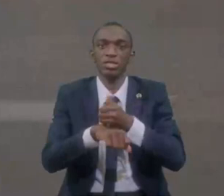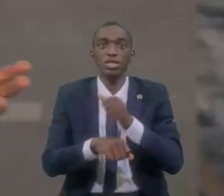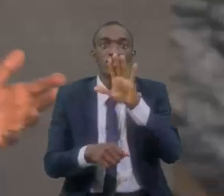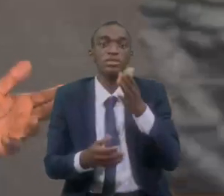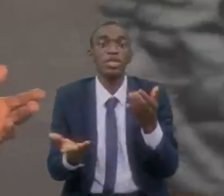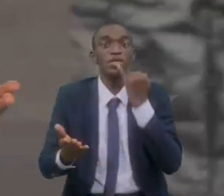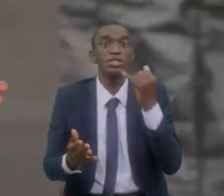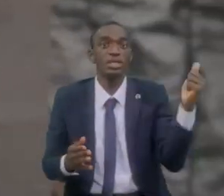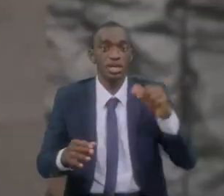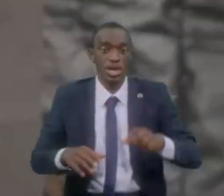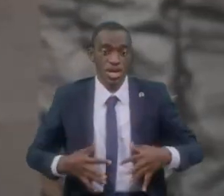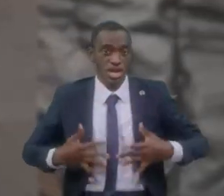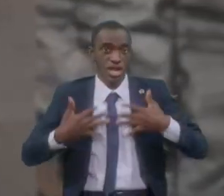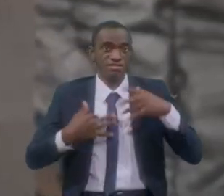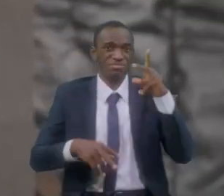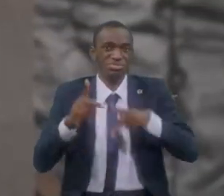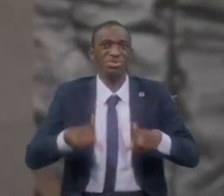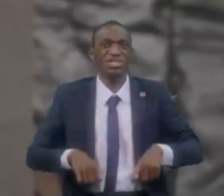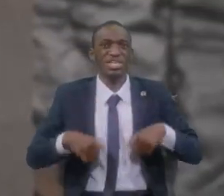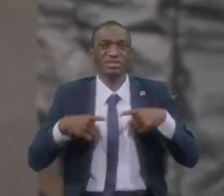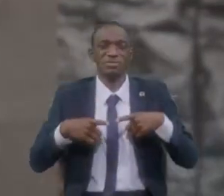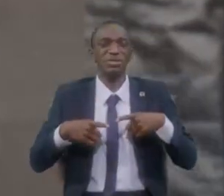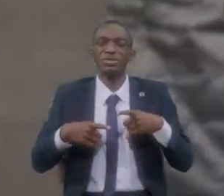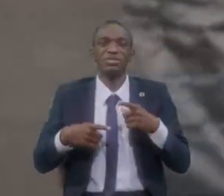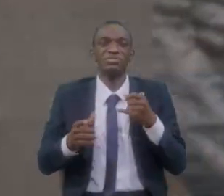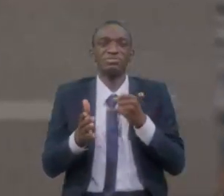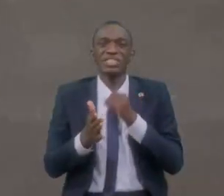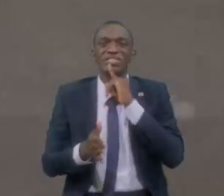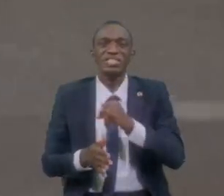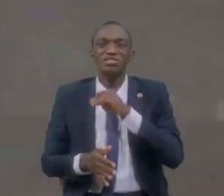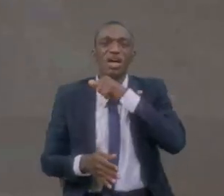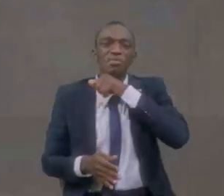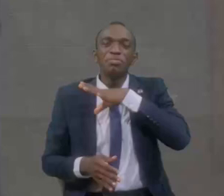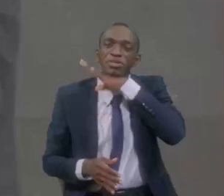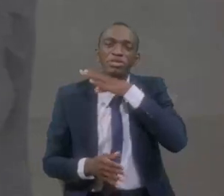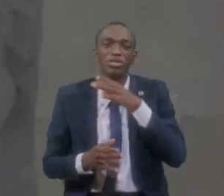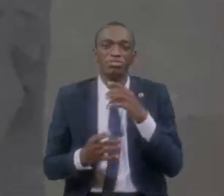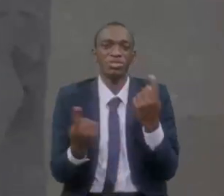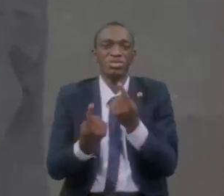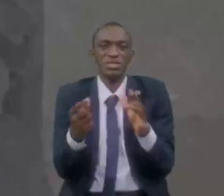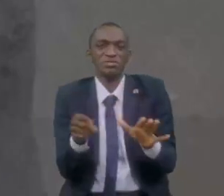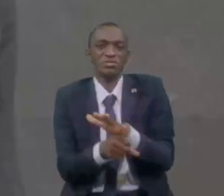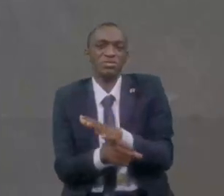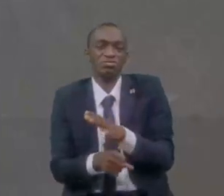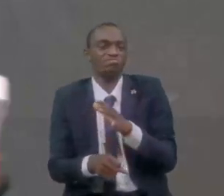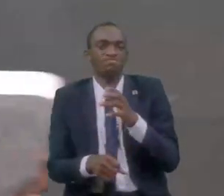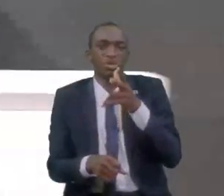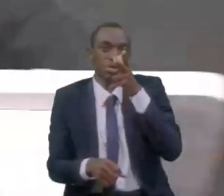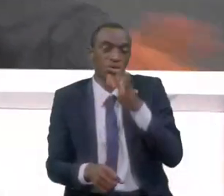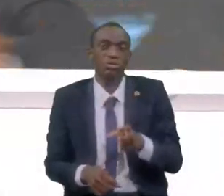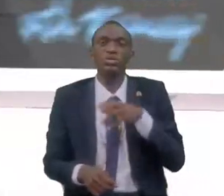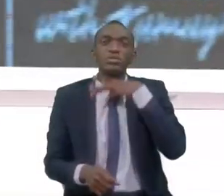Un type de vie que les gens mènent, le sacrilège. Et c'est un sacrilège des